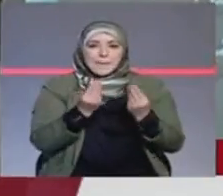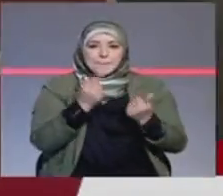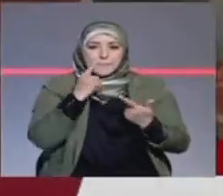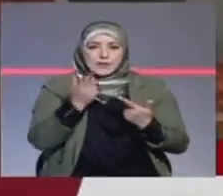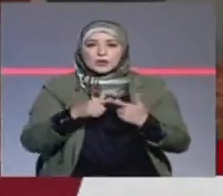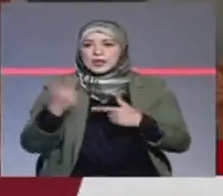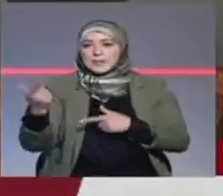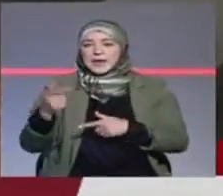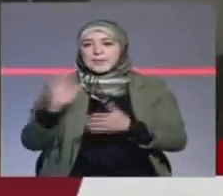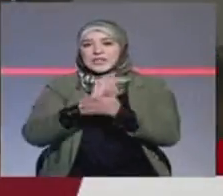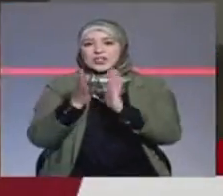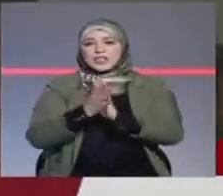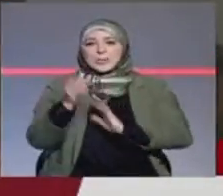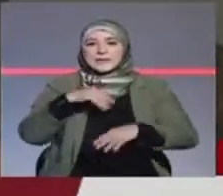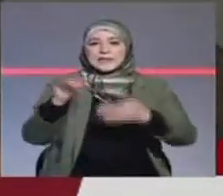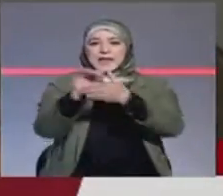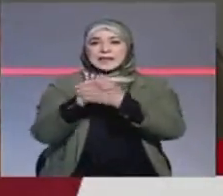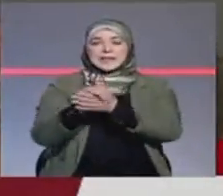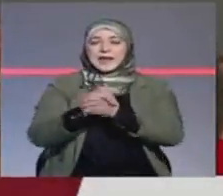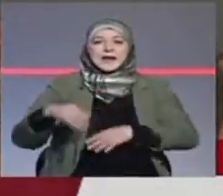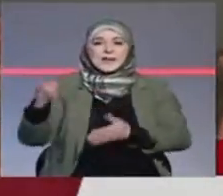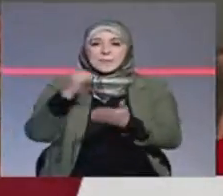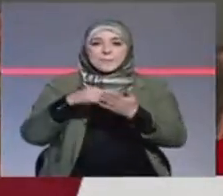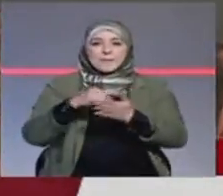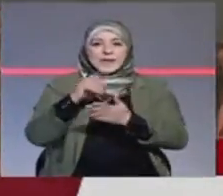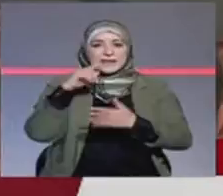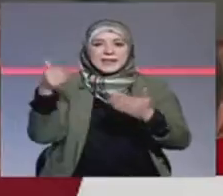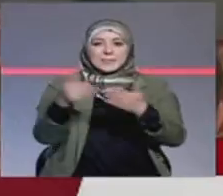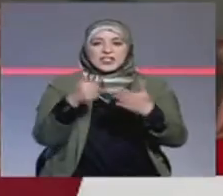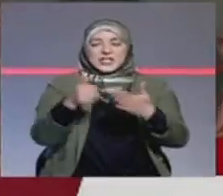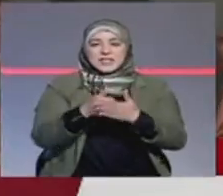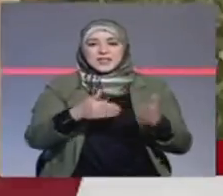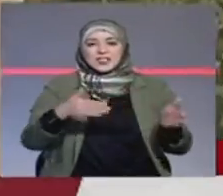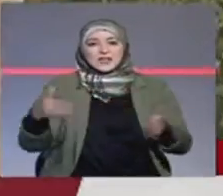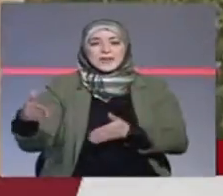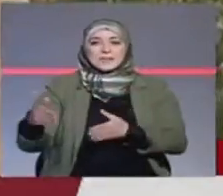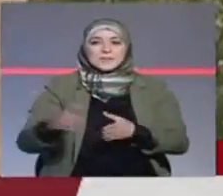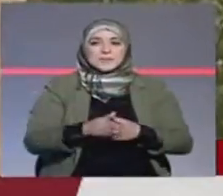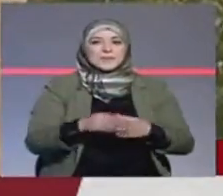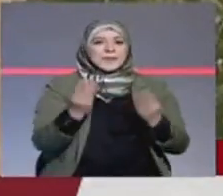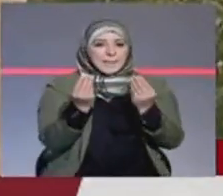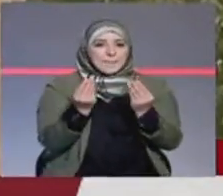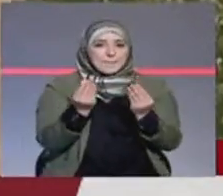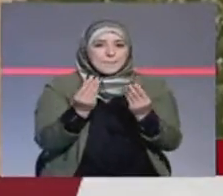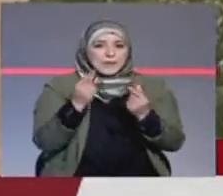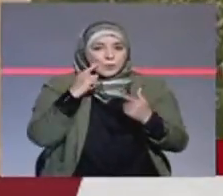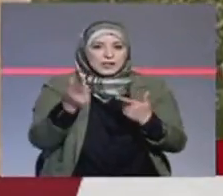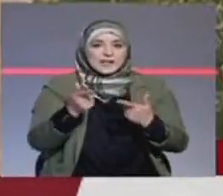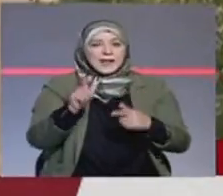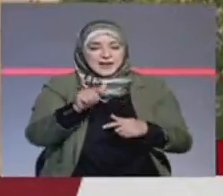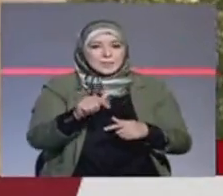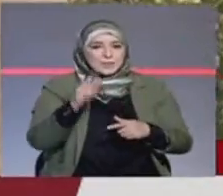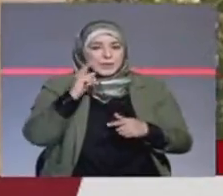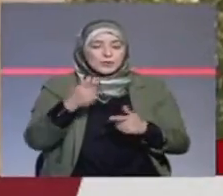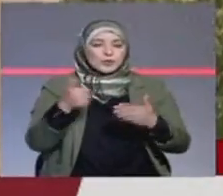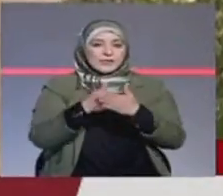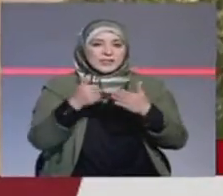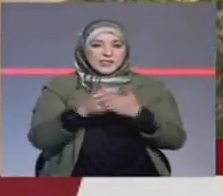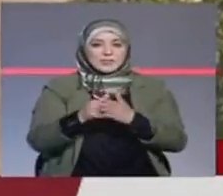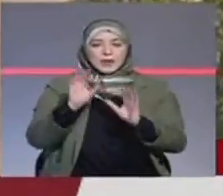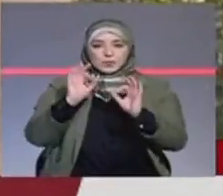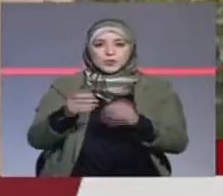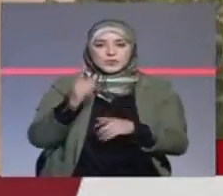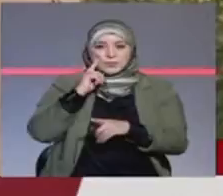من قبل جمعية أصدقاء المدينة بجزيرة جربة. المنتجات المحلية والأيكولوجية بجزيرة جربة